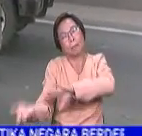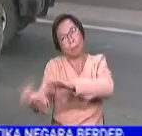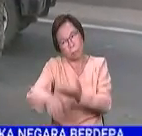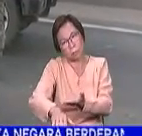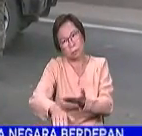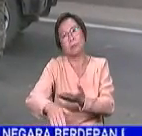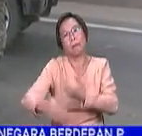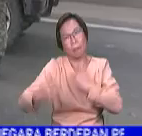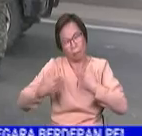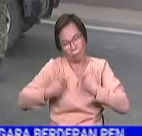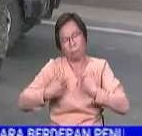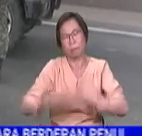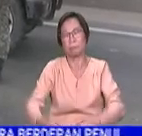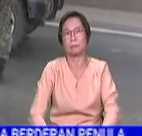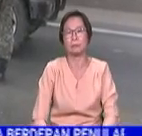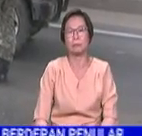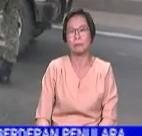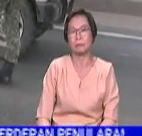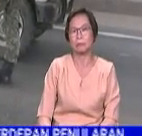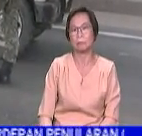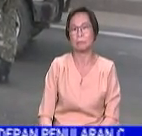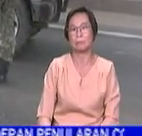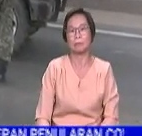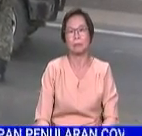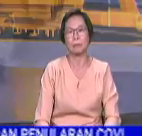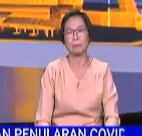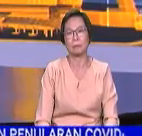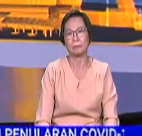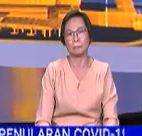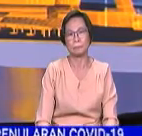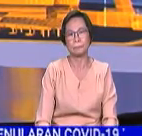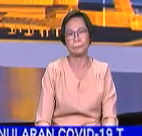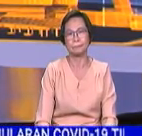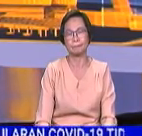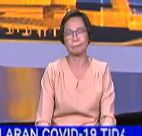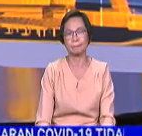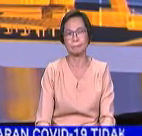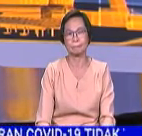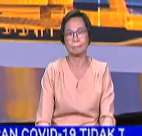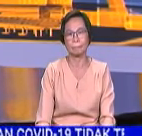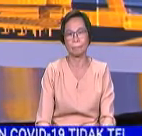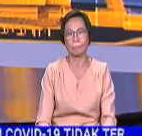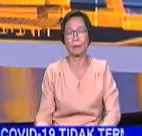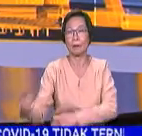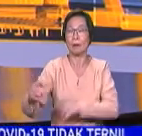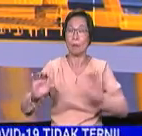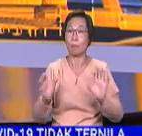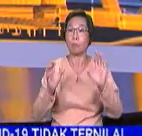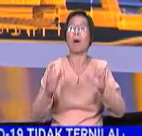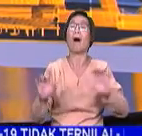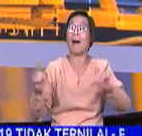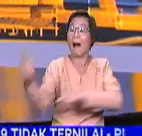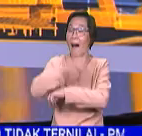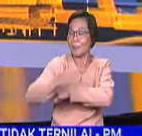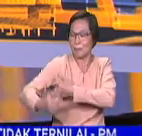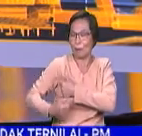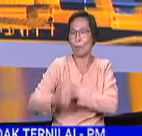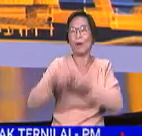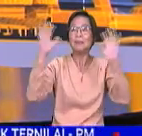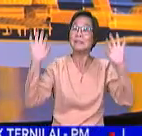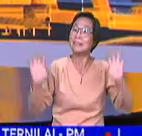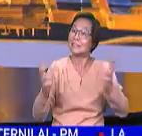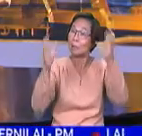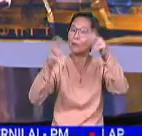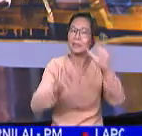kehilangan nyawa hai hai Hai hari pahlawan di jalan disambut setiap